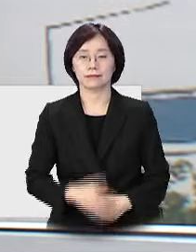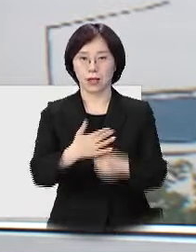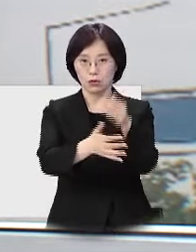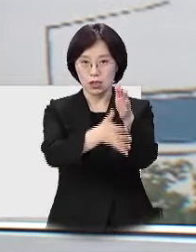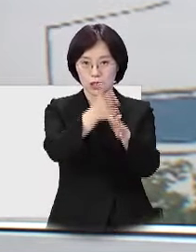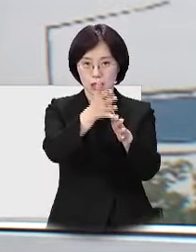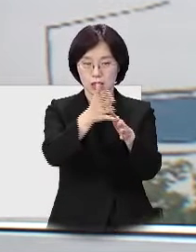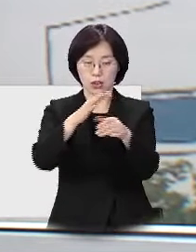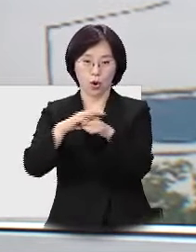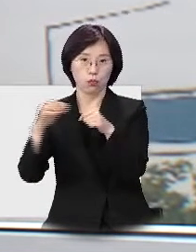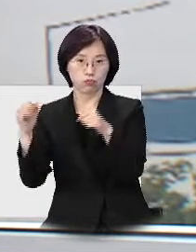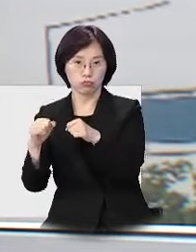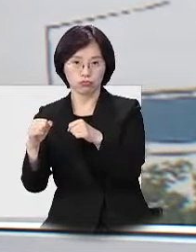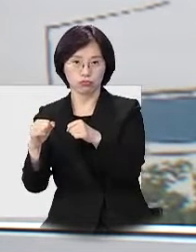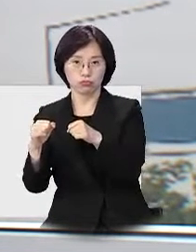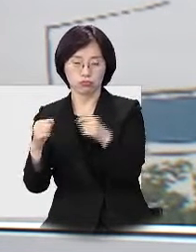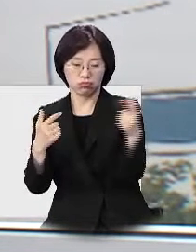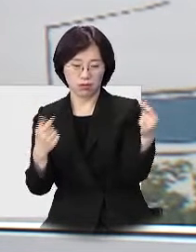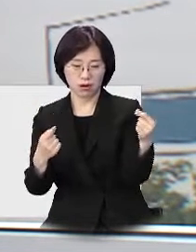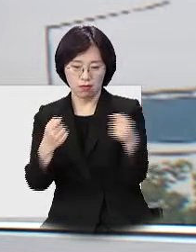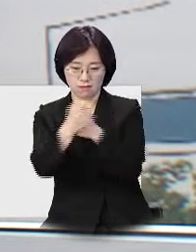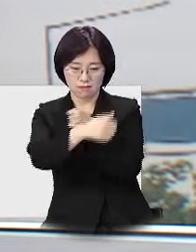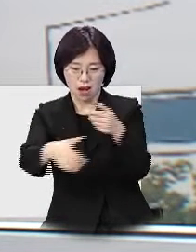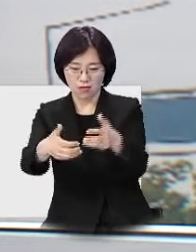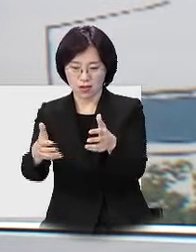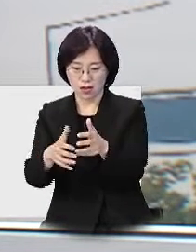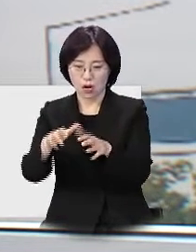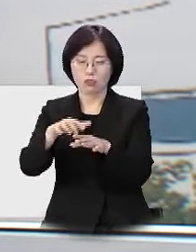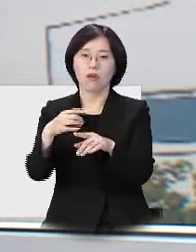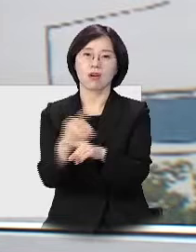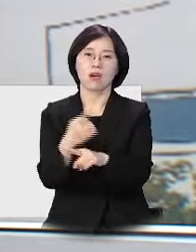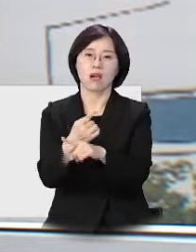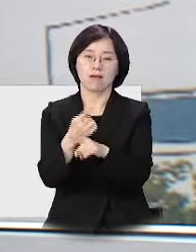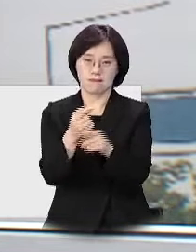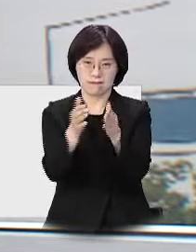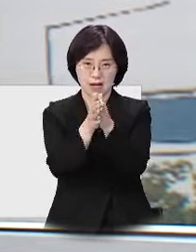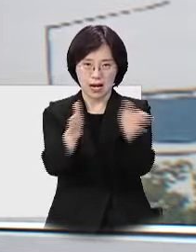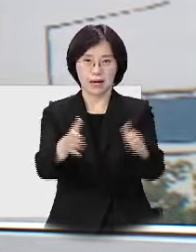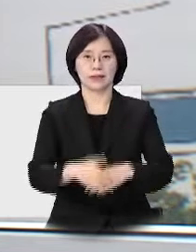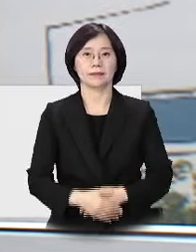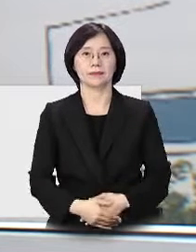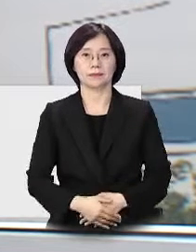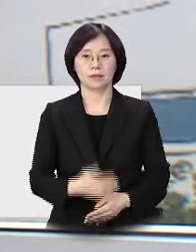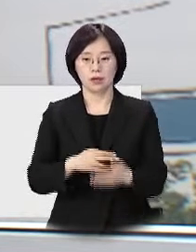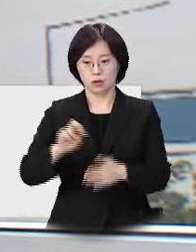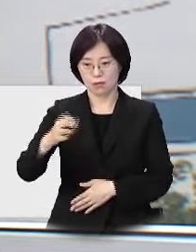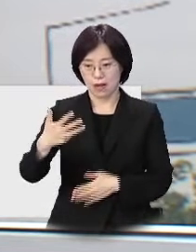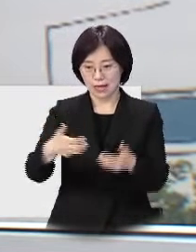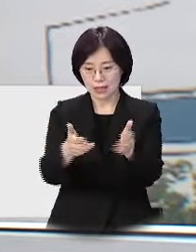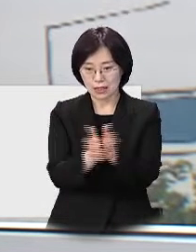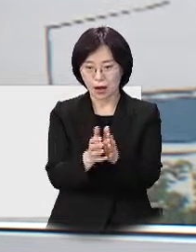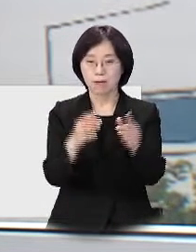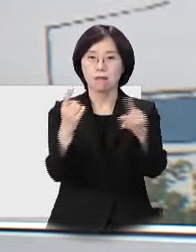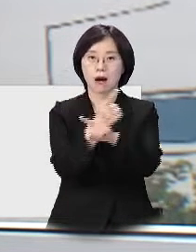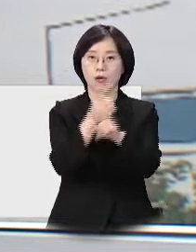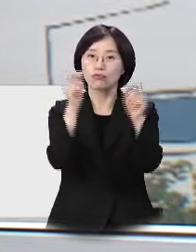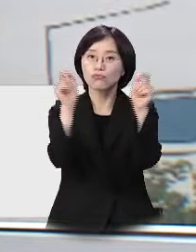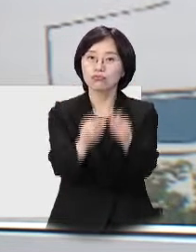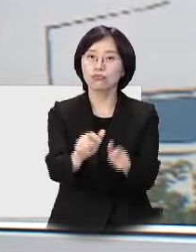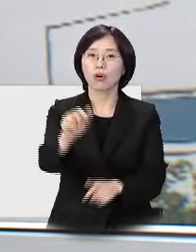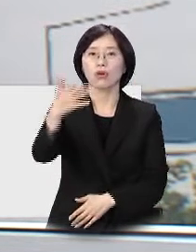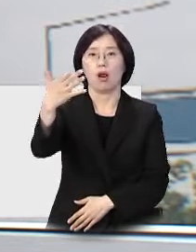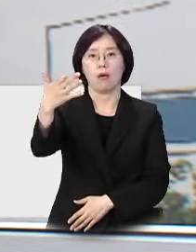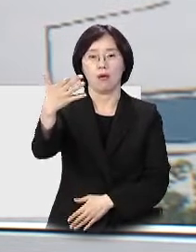대구시 에 이어 경상북도 도 산하 공공기관 구조 개혁의 칼을 빼들어 씁니다 20 8개 기관을 19개 로 줄이는 데